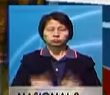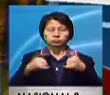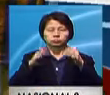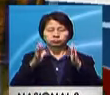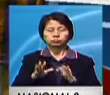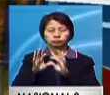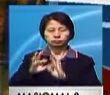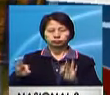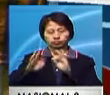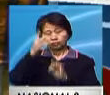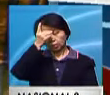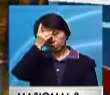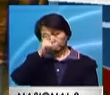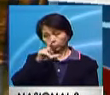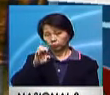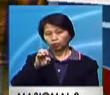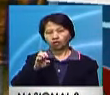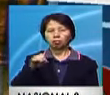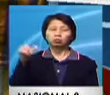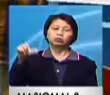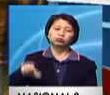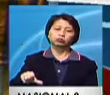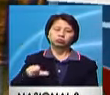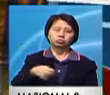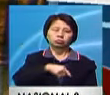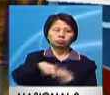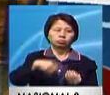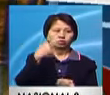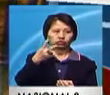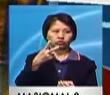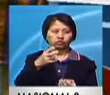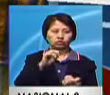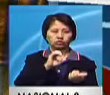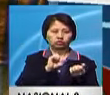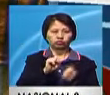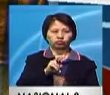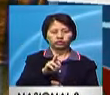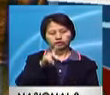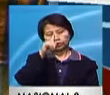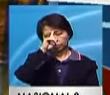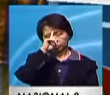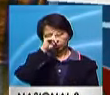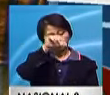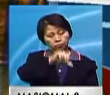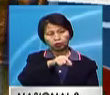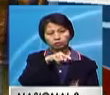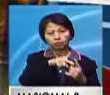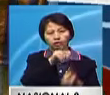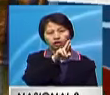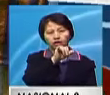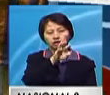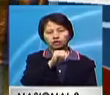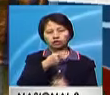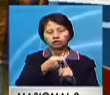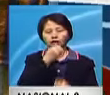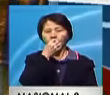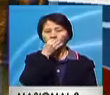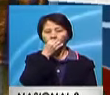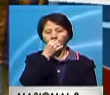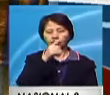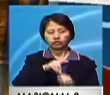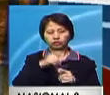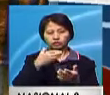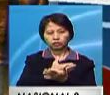Pemain utama negara Datuk Lee Chong Wei tersingkir seawal pusingan kedua kejohanan siri super terbuka India apabila tewas kepada Wenan dari Hong Kong di New